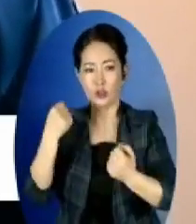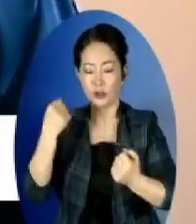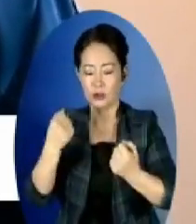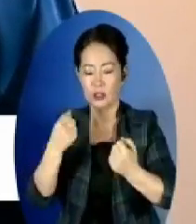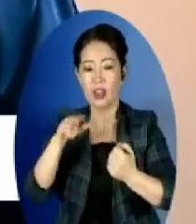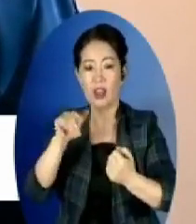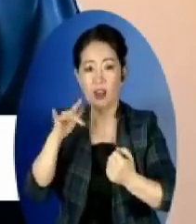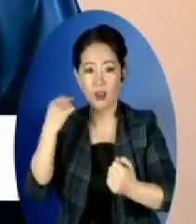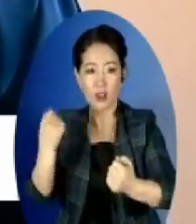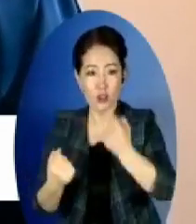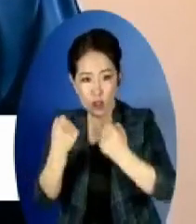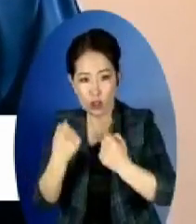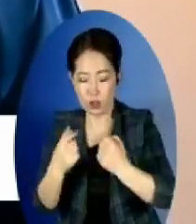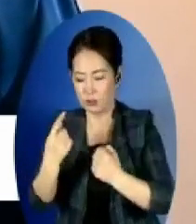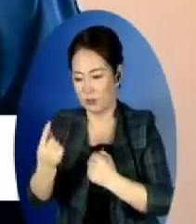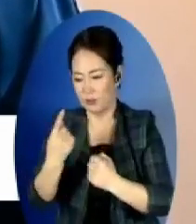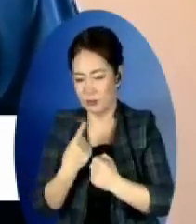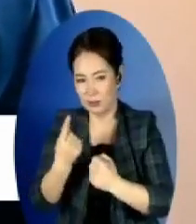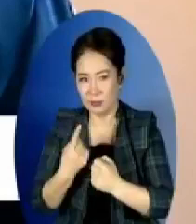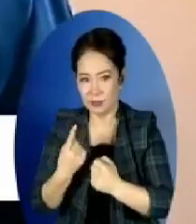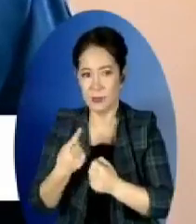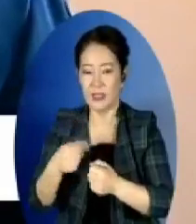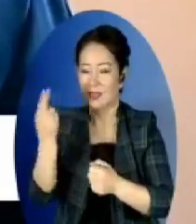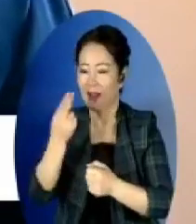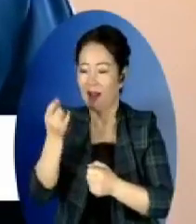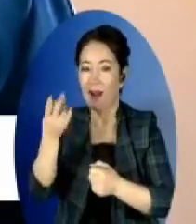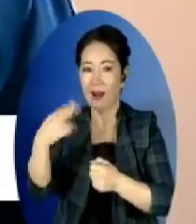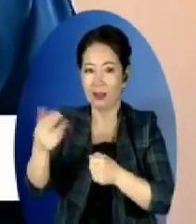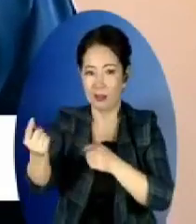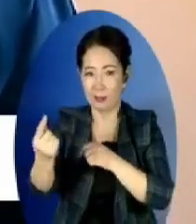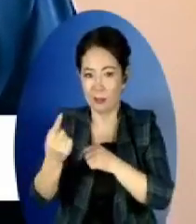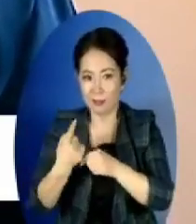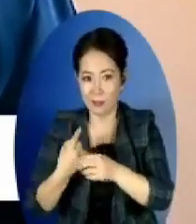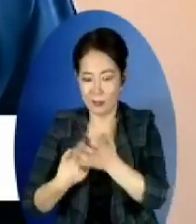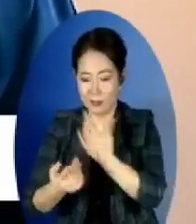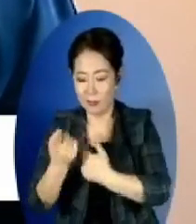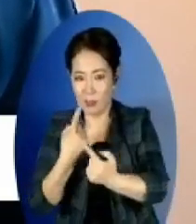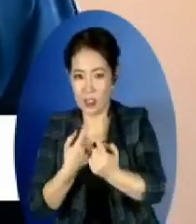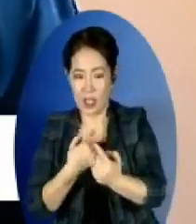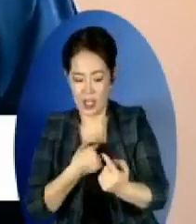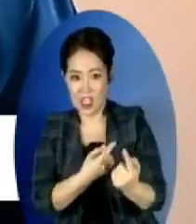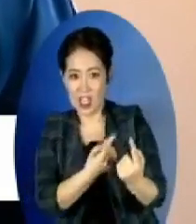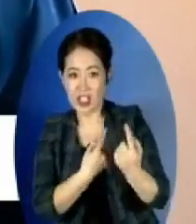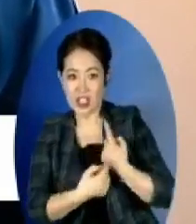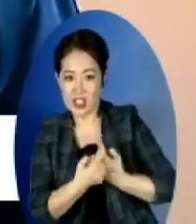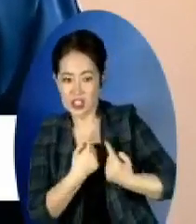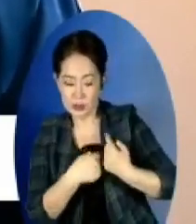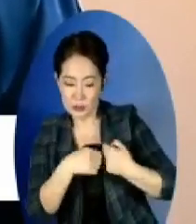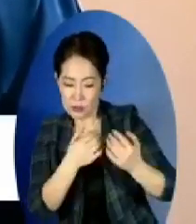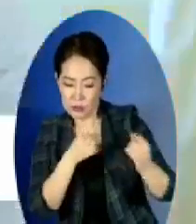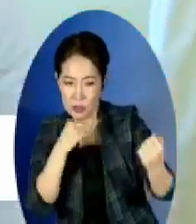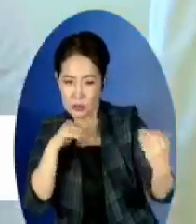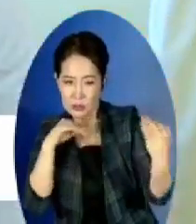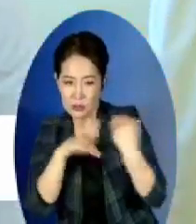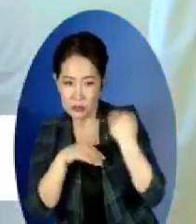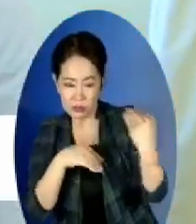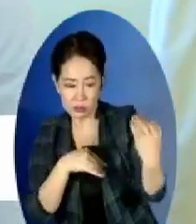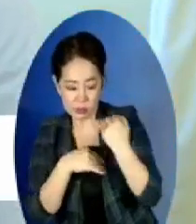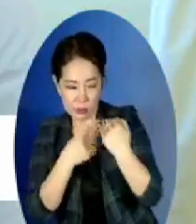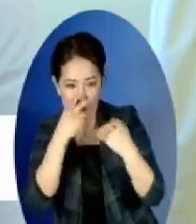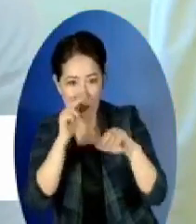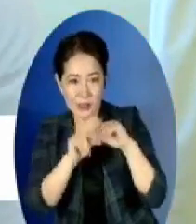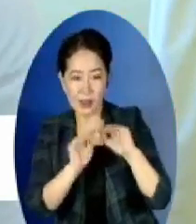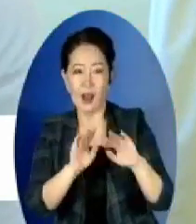болон одоо цагаатнаас наашаа явж байгаа бүхэл одоо хөдөлгөөнийг хяналтанд оруулаад ажиллаж байна. Одоогоор